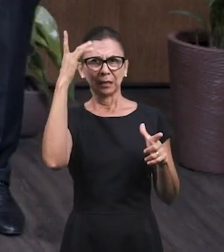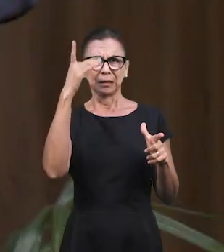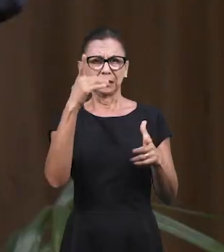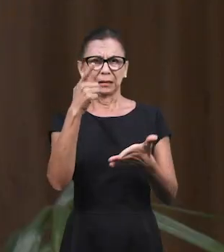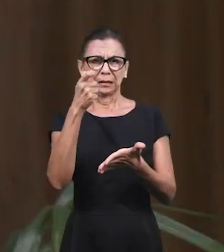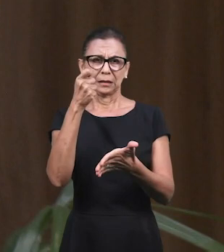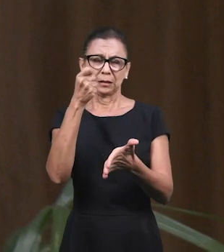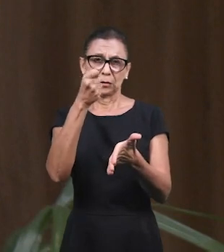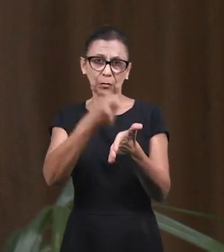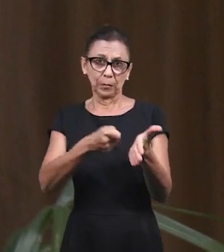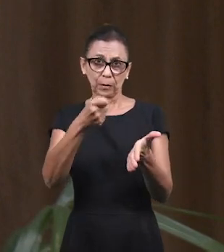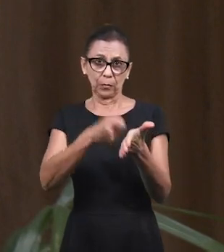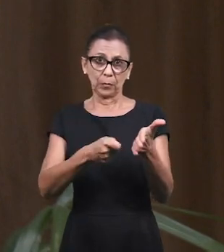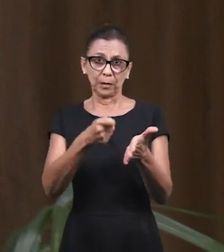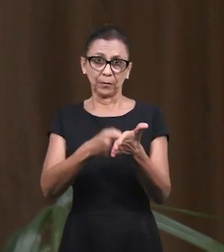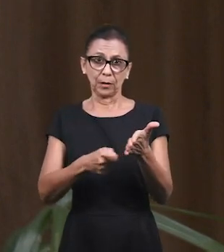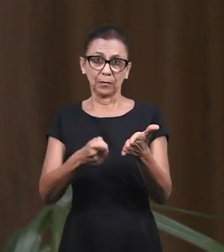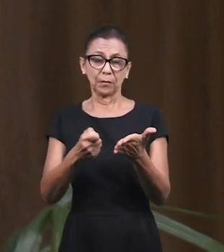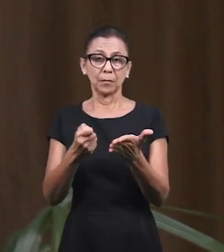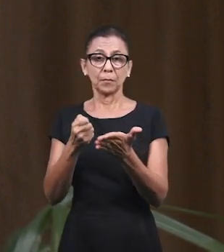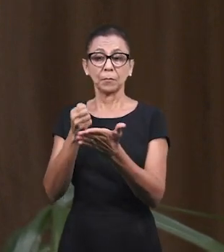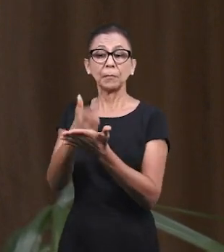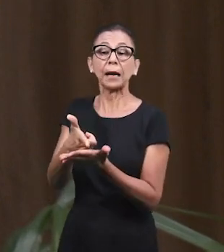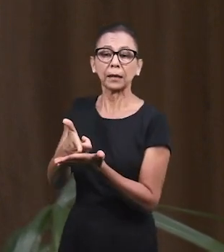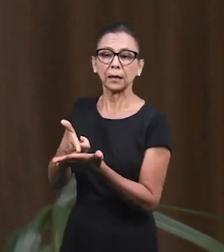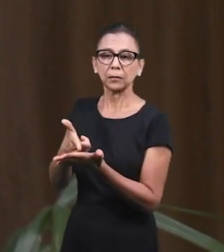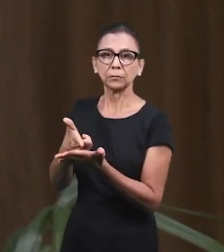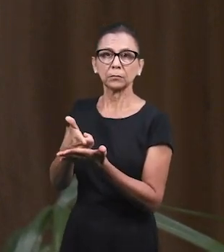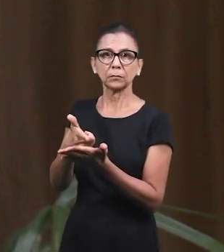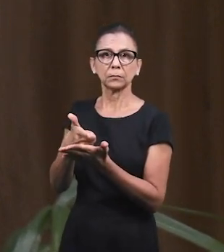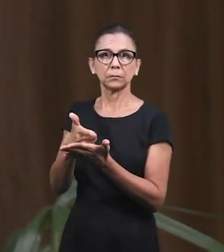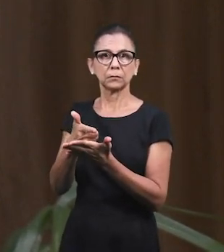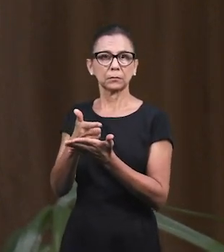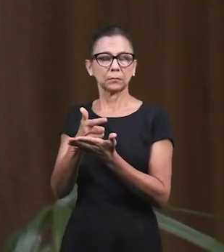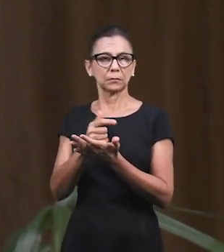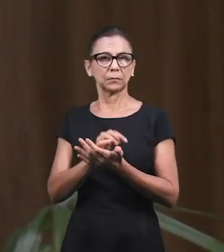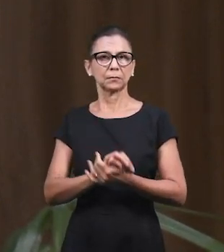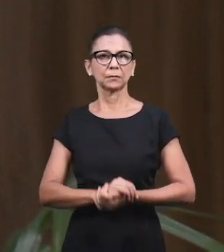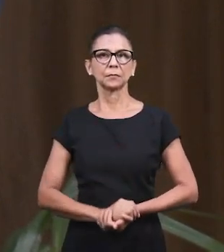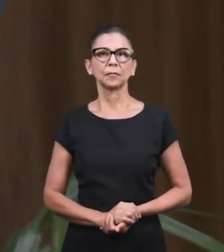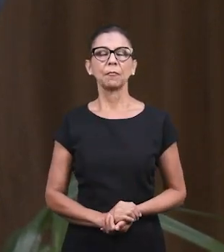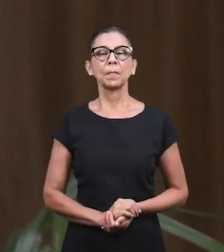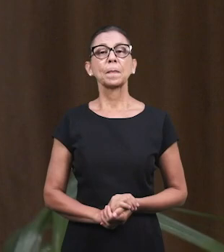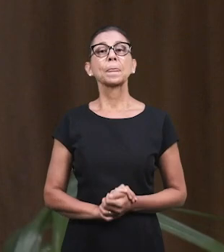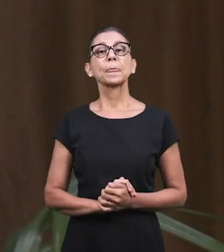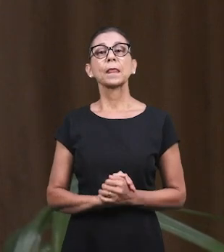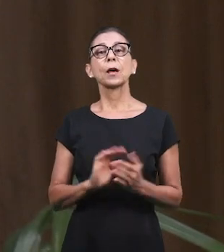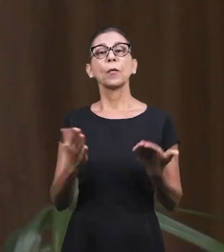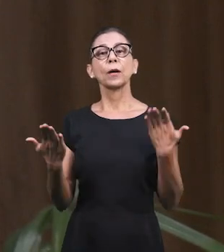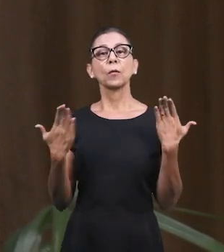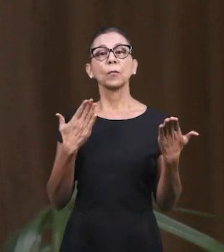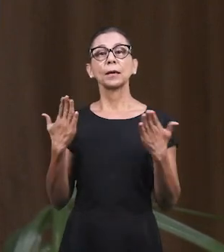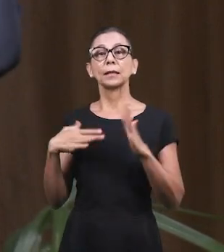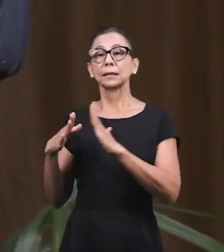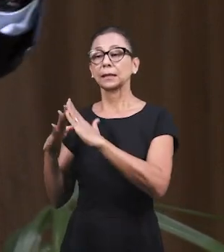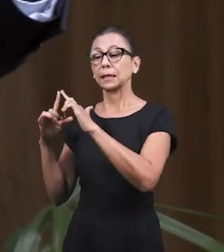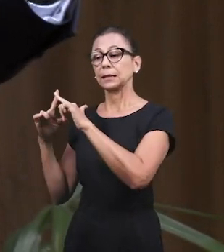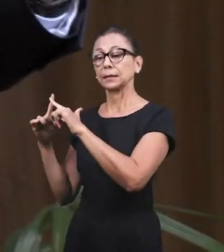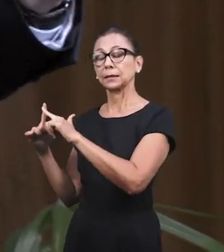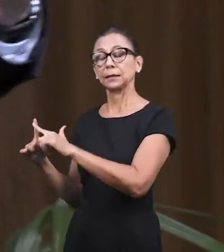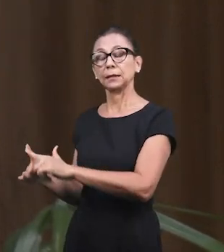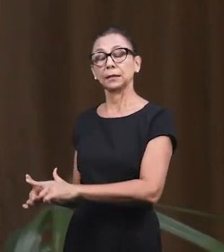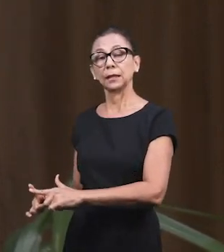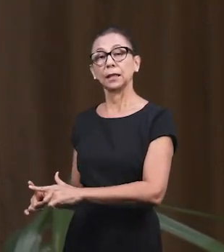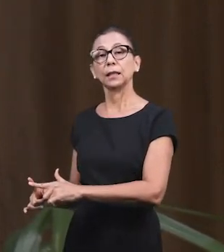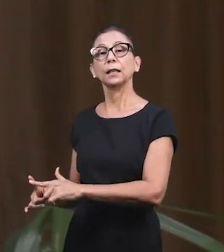parabole de créancier incompassible, le pardon, c'est-à-dire le centre de l'enseignement de Jésus